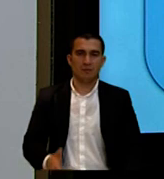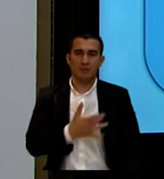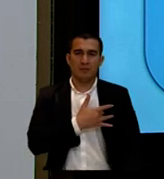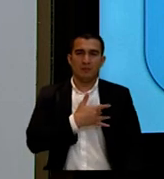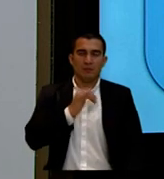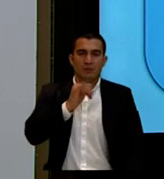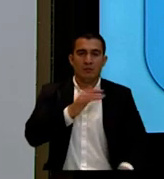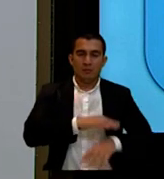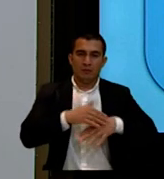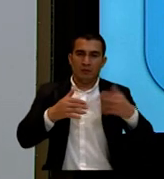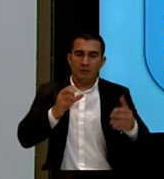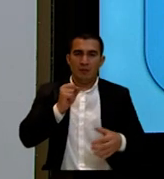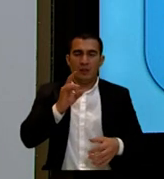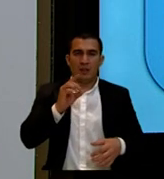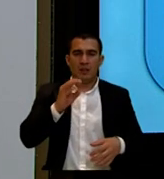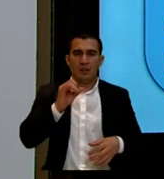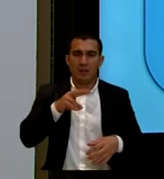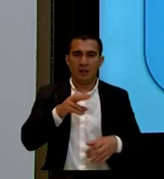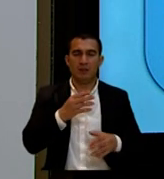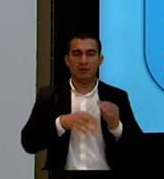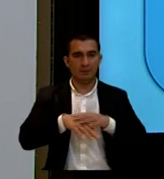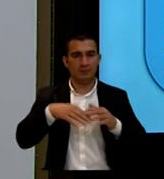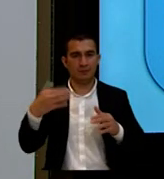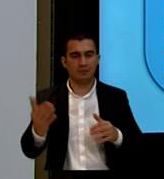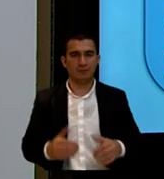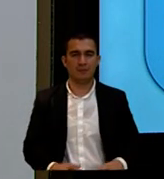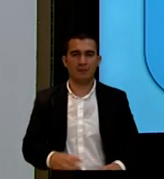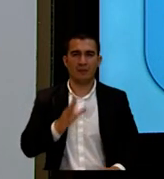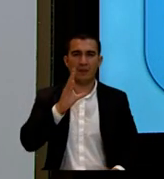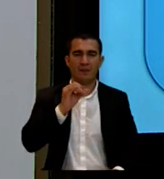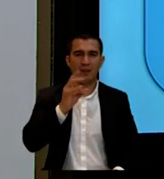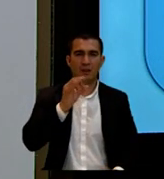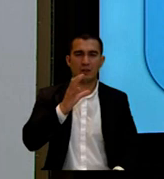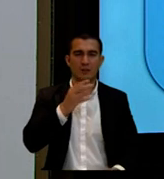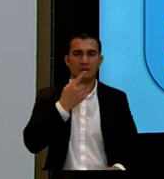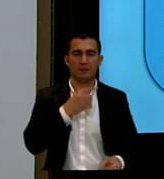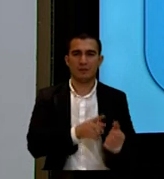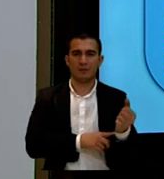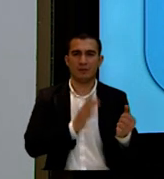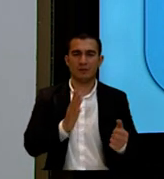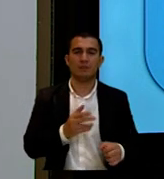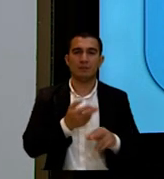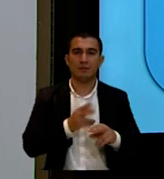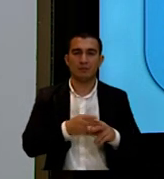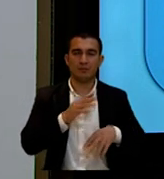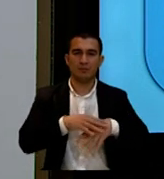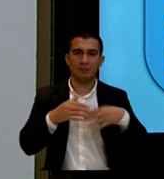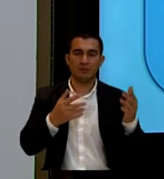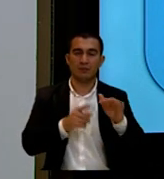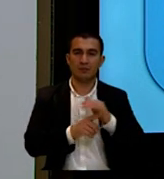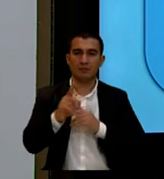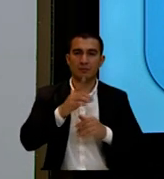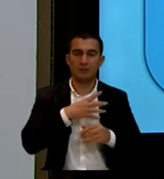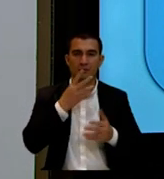Yurakning chap tomonida arterial qon, o'ng tomonida esa venos qon bo'ladi. Chap qorinchadan